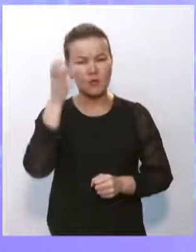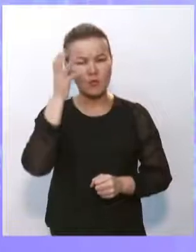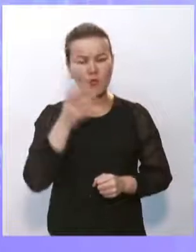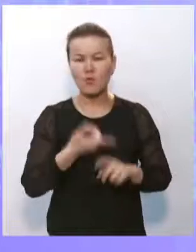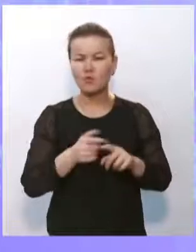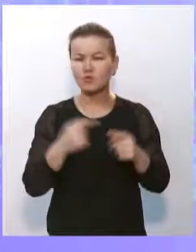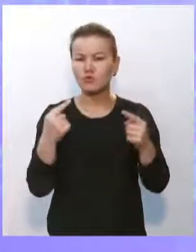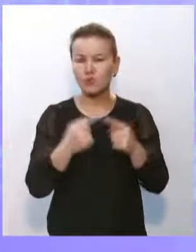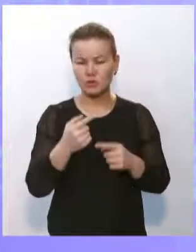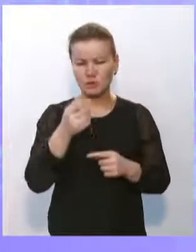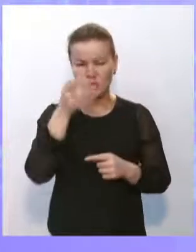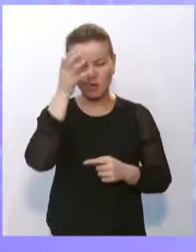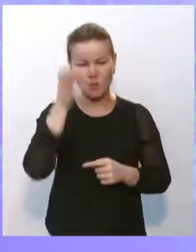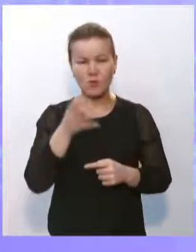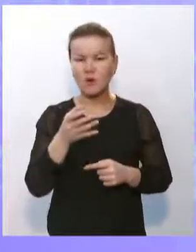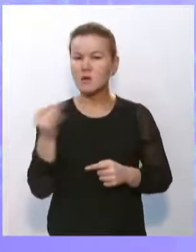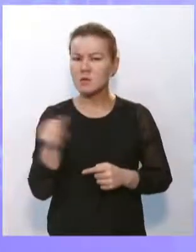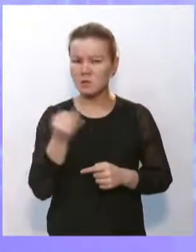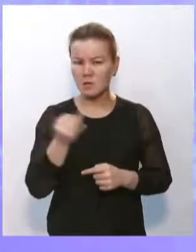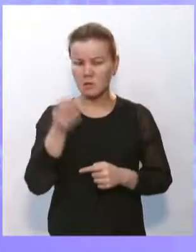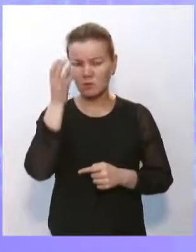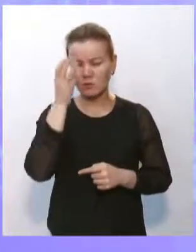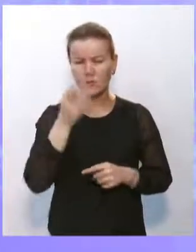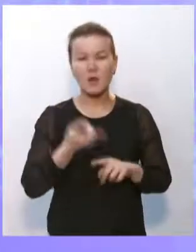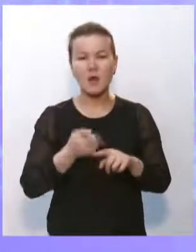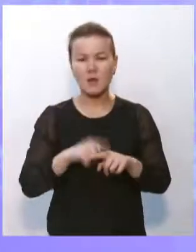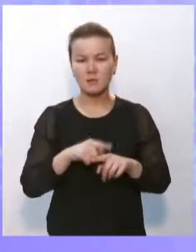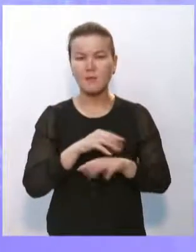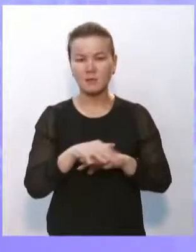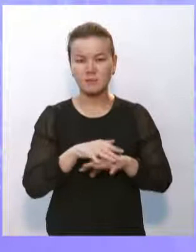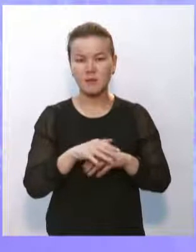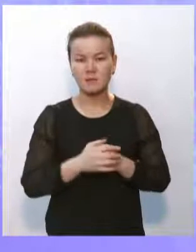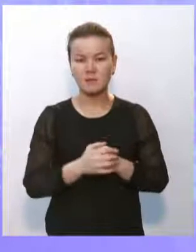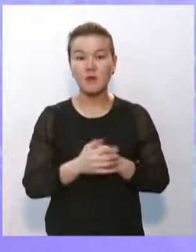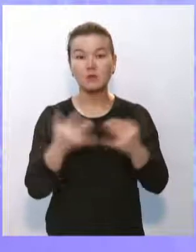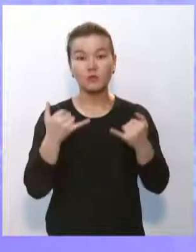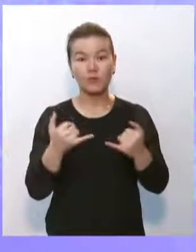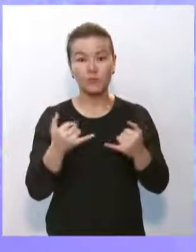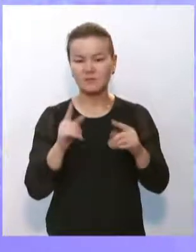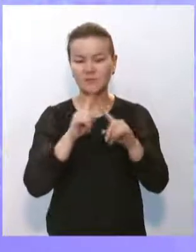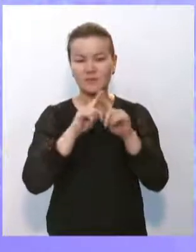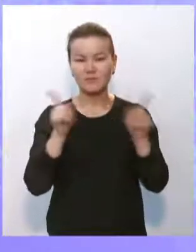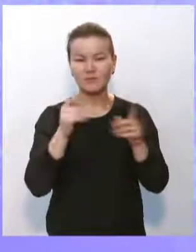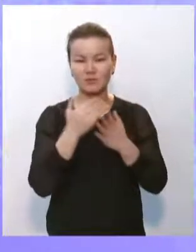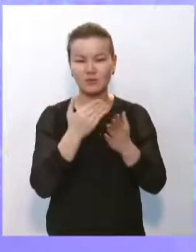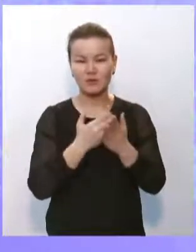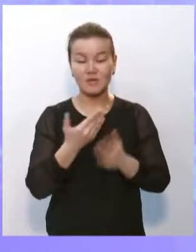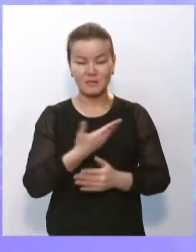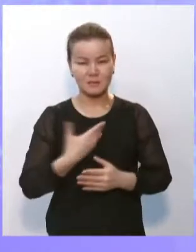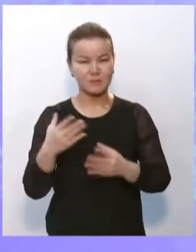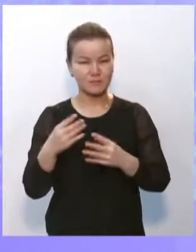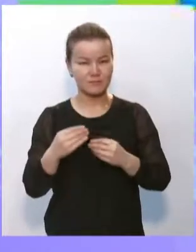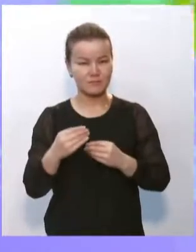интересная наука это математика сегодня необычный урок с нами будут работать